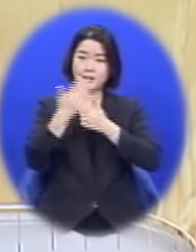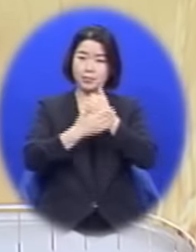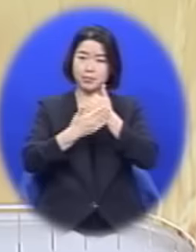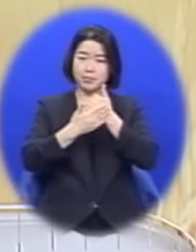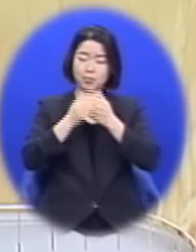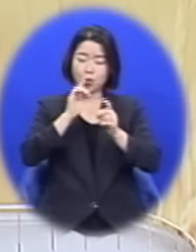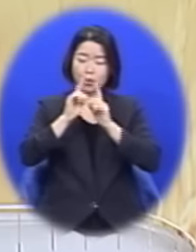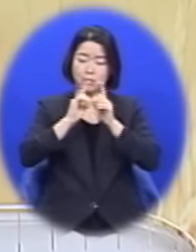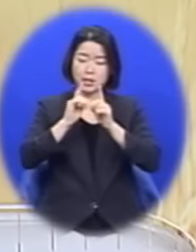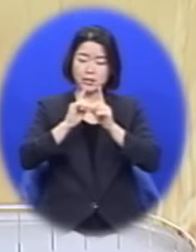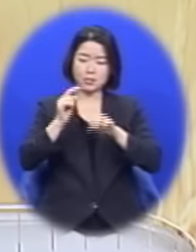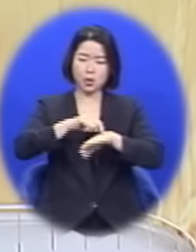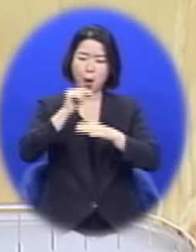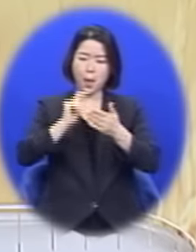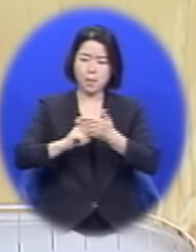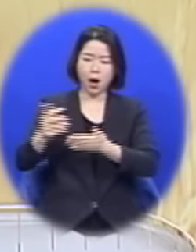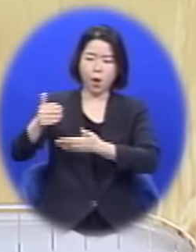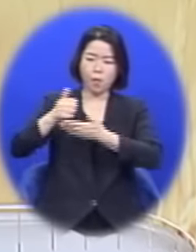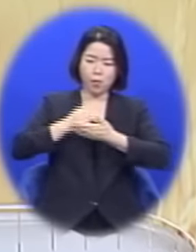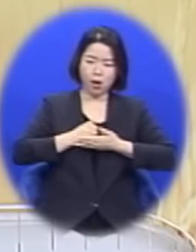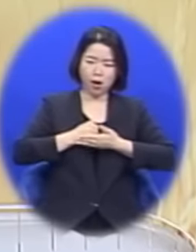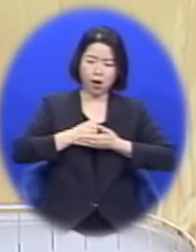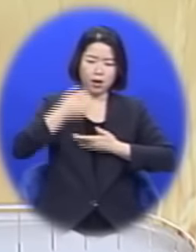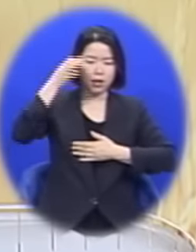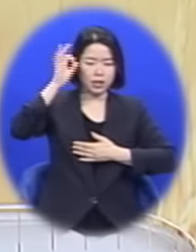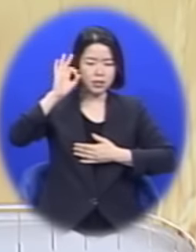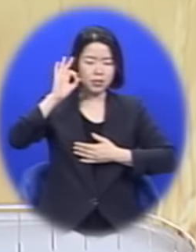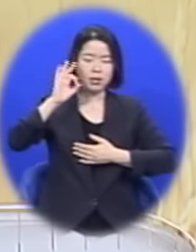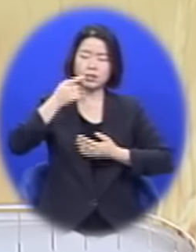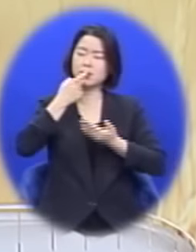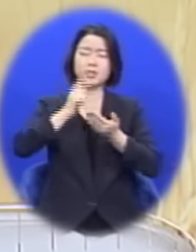마음으로 받아들이기가 쉽지 않았었다고 하는 말씀을 하셨습니다.